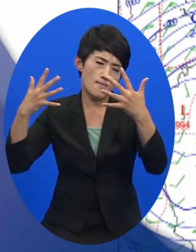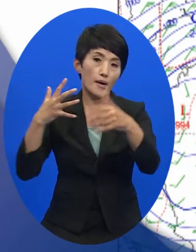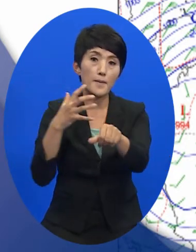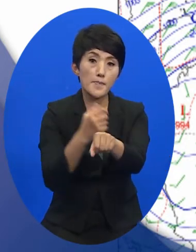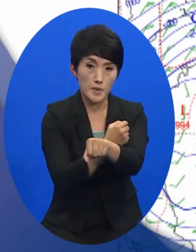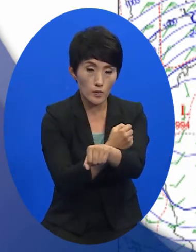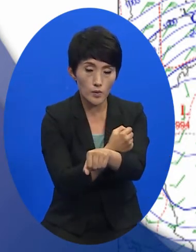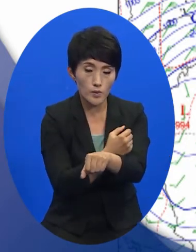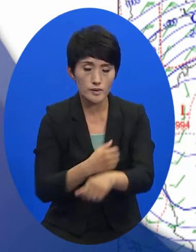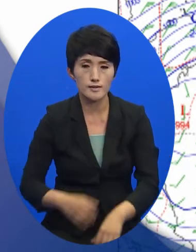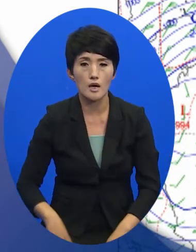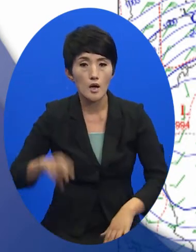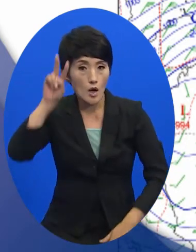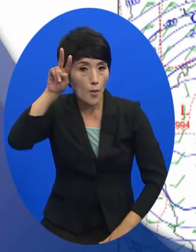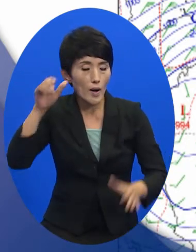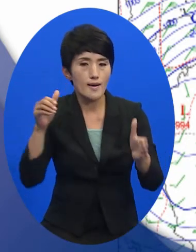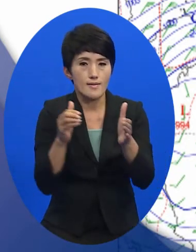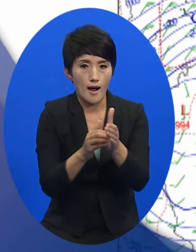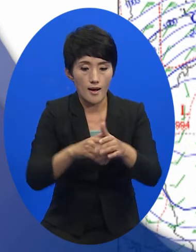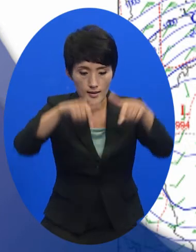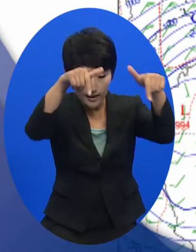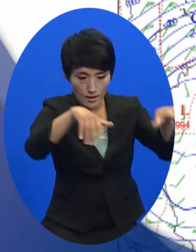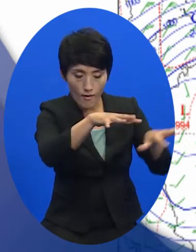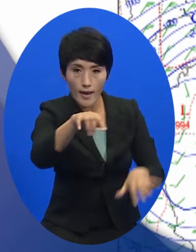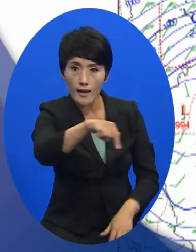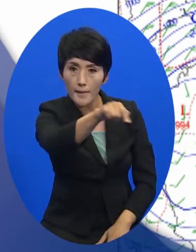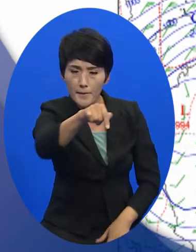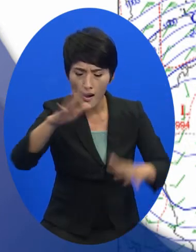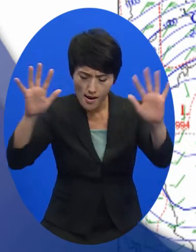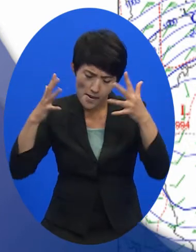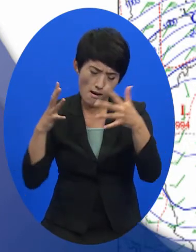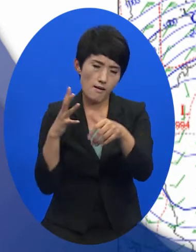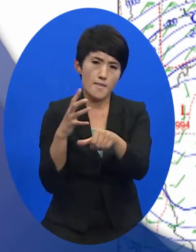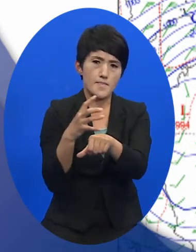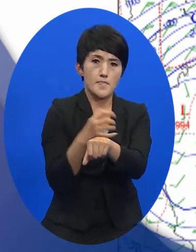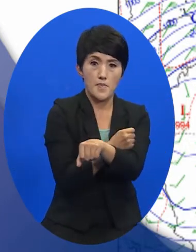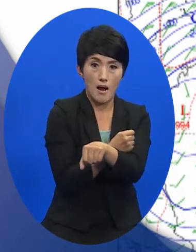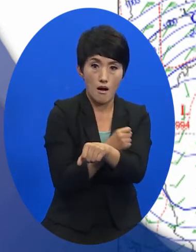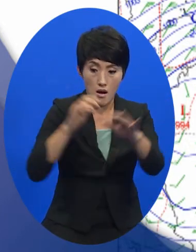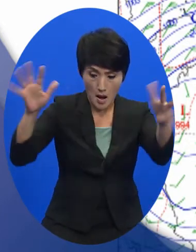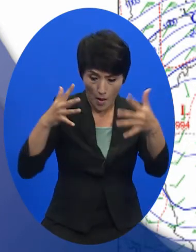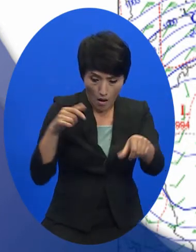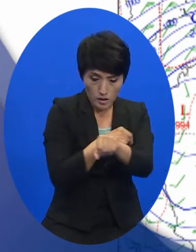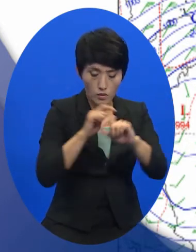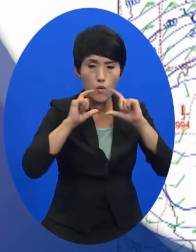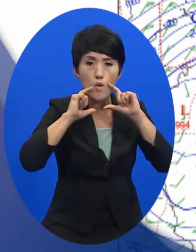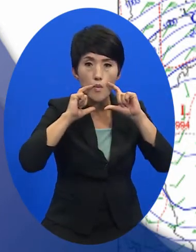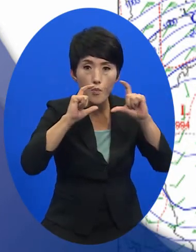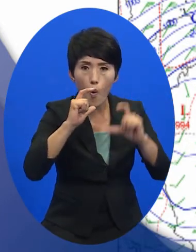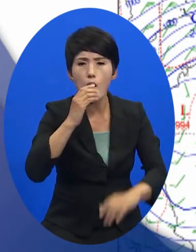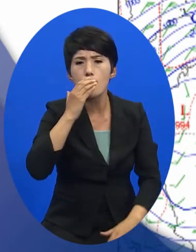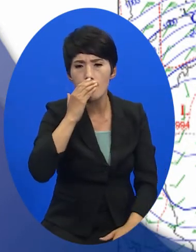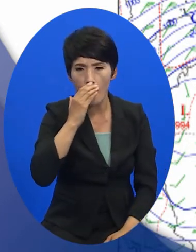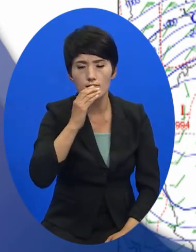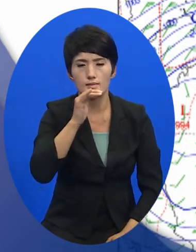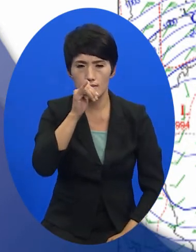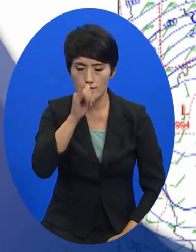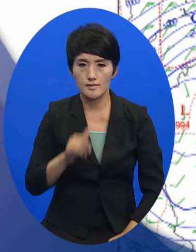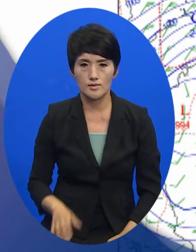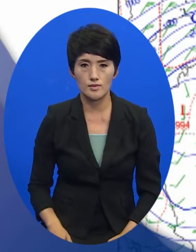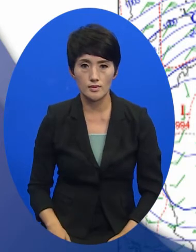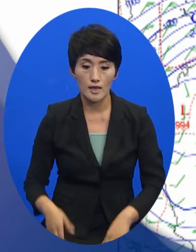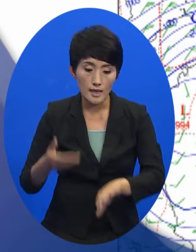불 겠고 머리까지 서해안 지역을 중심으로 바람이 매우 강하게 불어 강풍 특보가 발표될 가능성이 있겠고